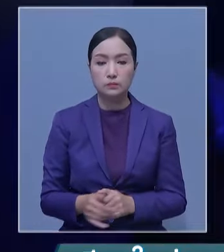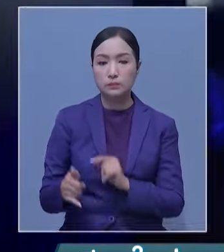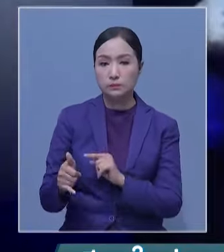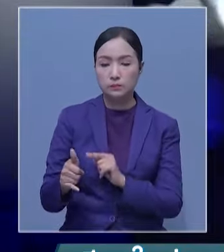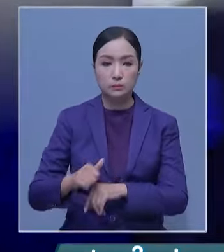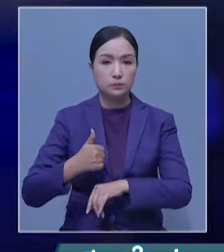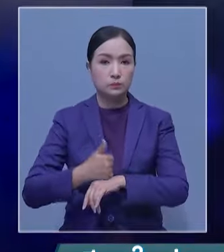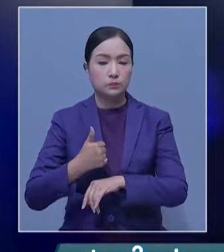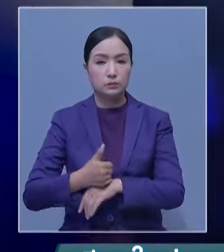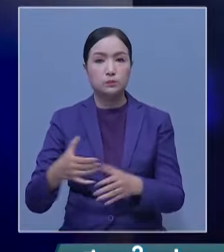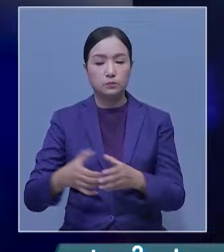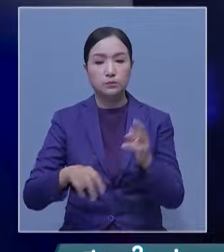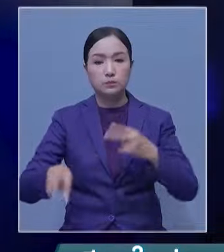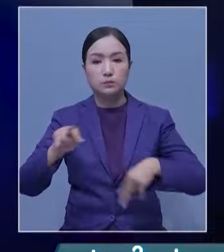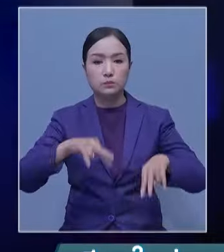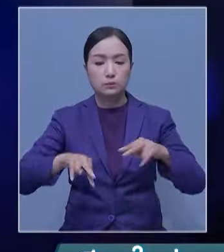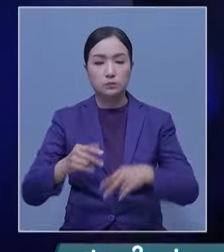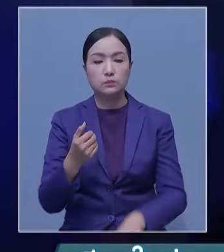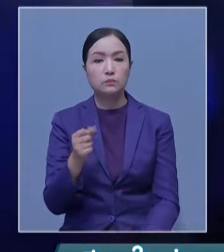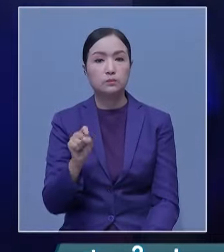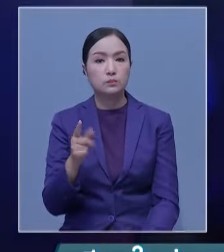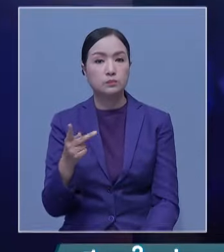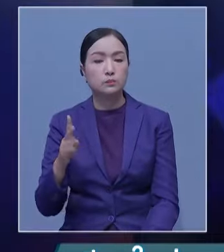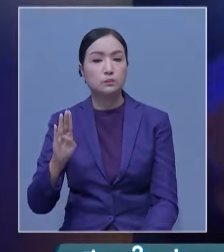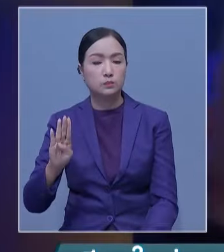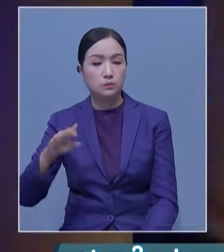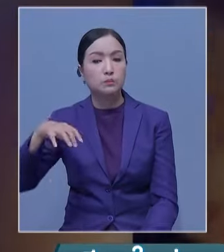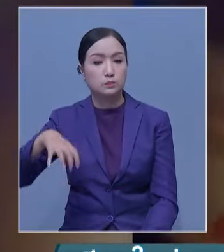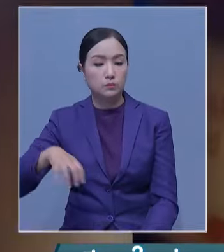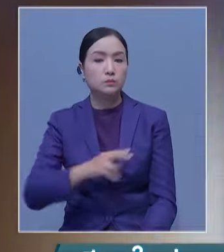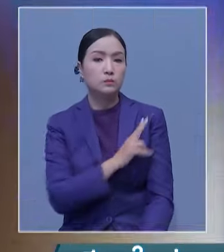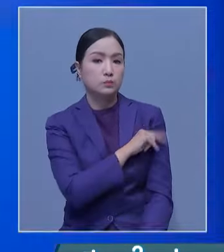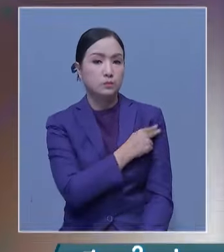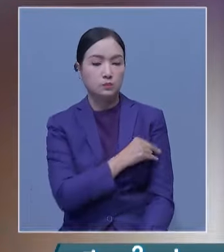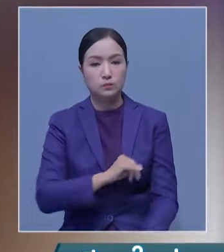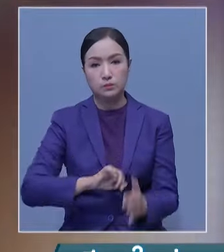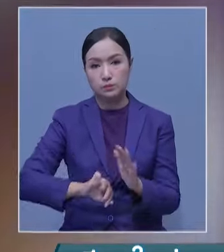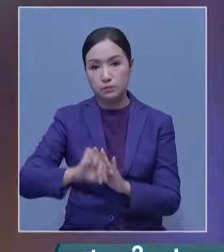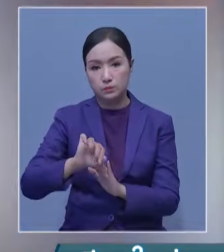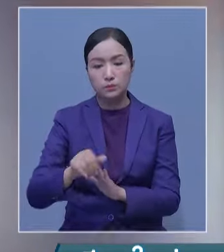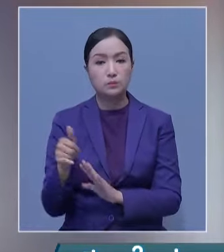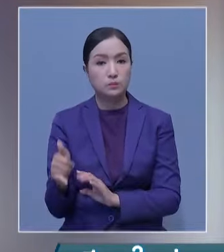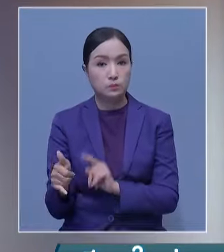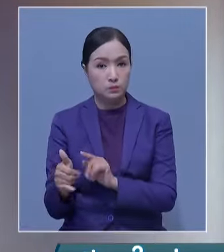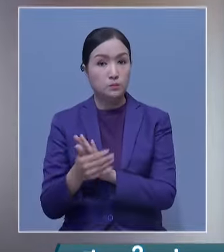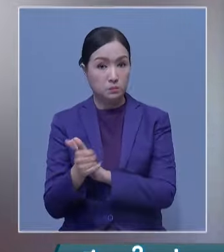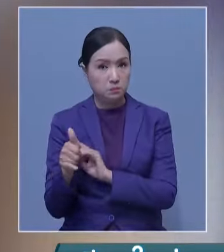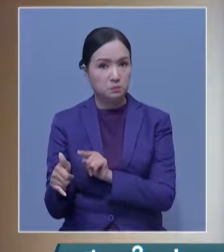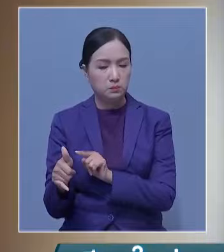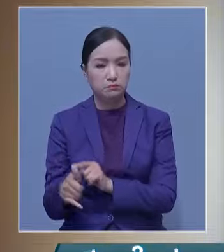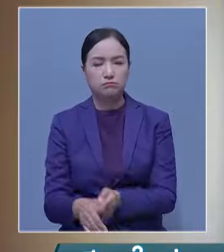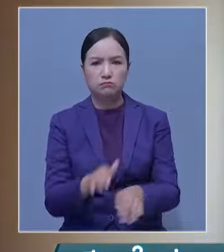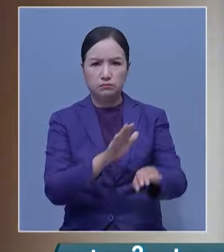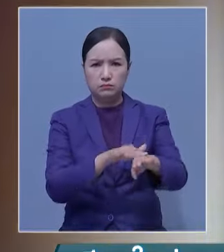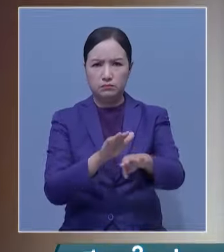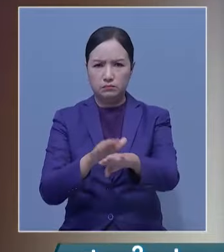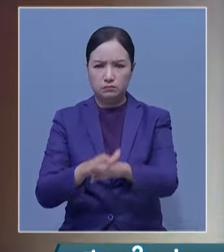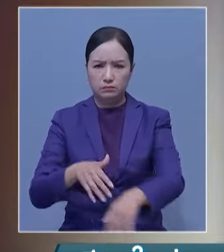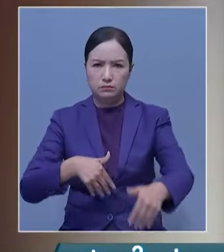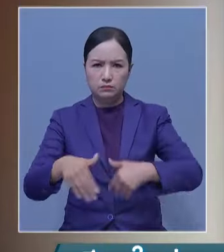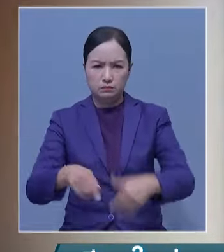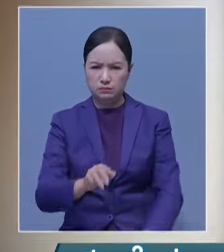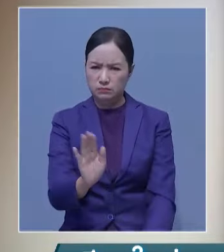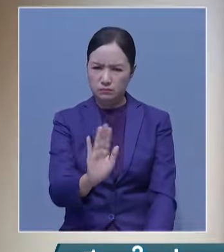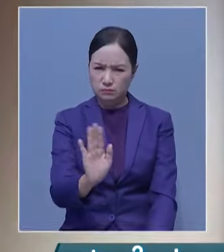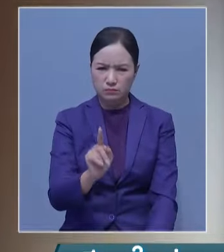ครับท่านเป็นหัวหน้ากลุ่มงานคุ้มครองผู้บริโภคสำนักงานสาธารณสุขจังหวัดเชียงใหม่ท่านก็เตือนประชาชนหรือเยาวชนว่า